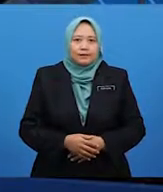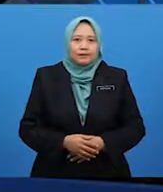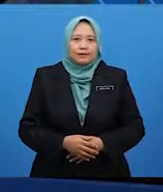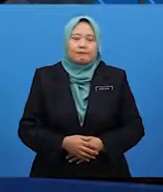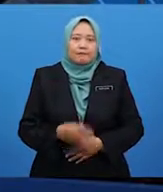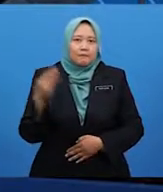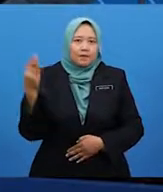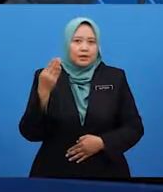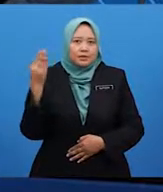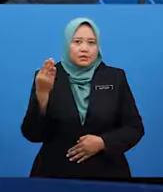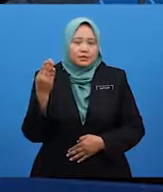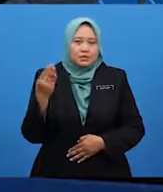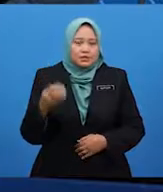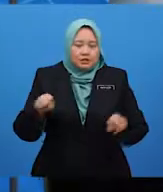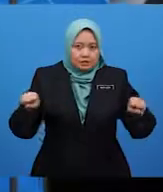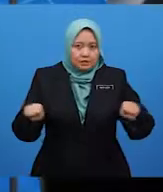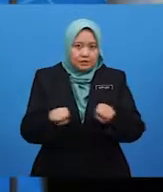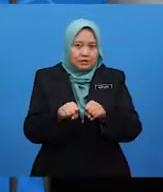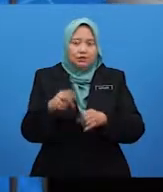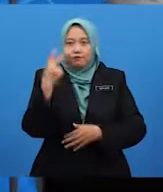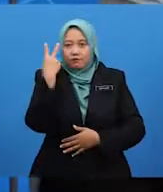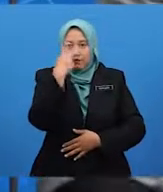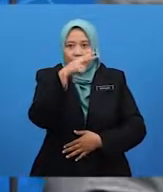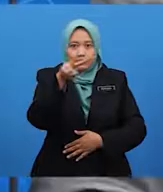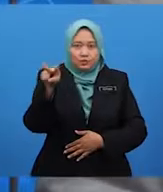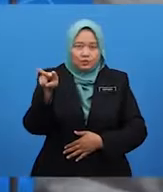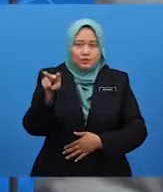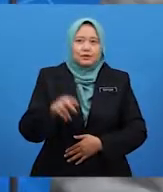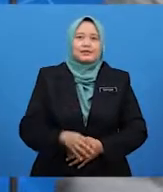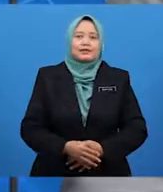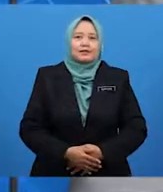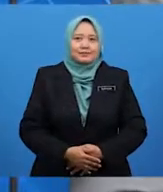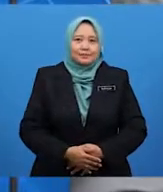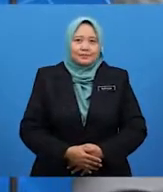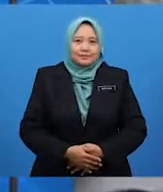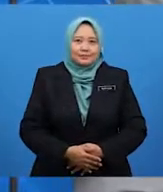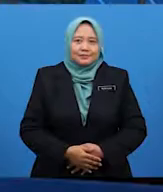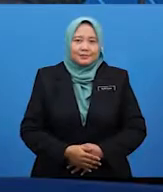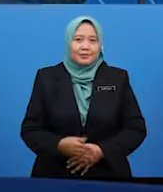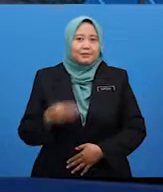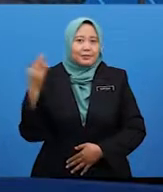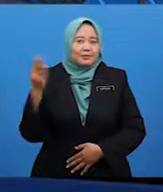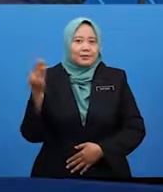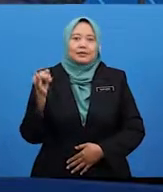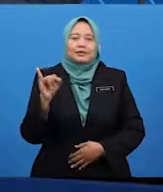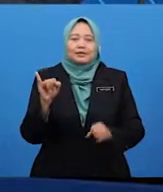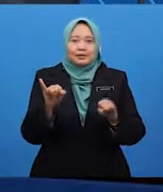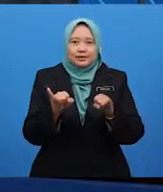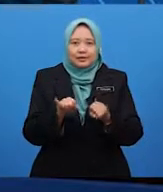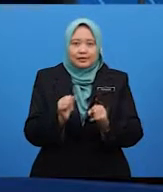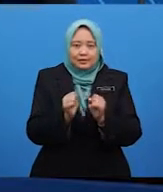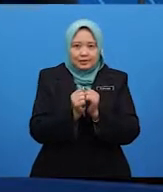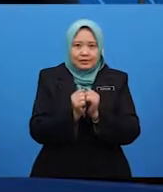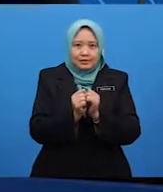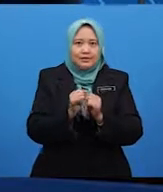adalah merupakan seni visual. Okey, dan hari ini Cikgu Don tidak berseorangan. Tetapi Cikgu Don bersama dengan dua orang ahli panel yang